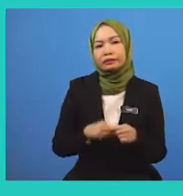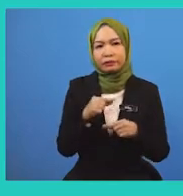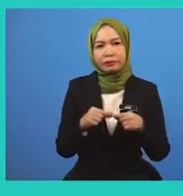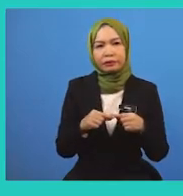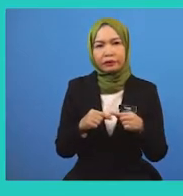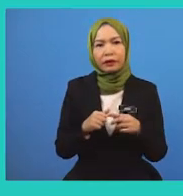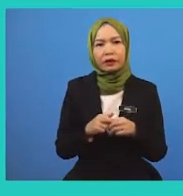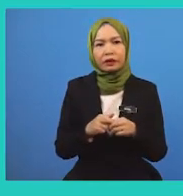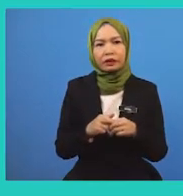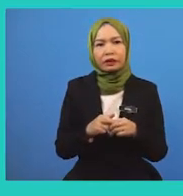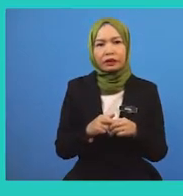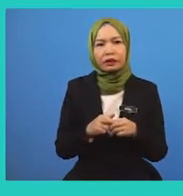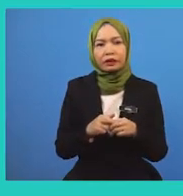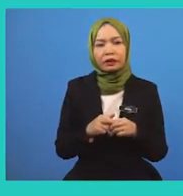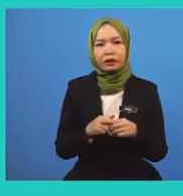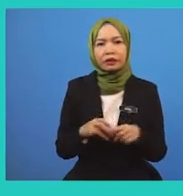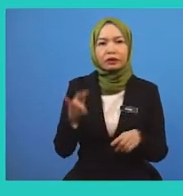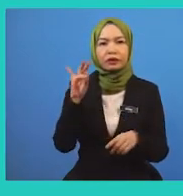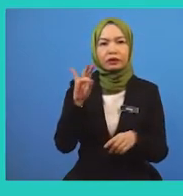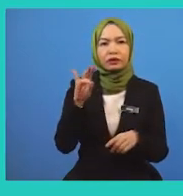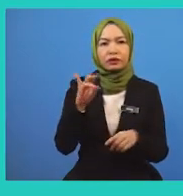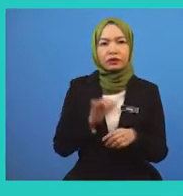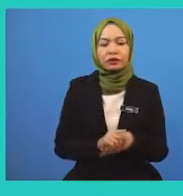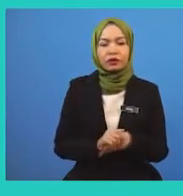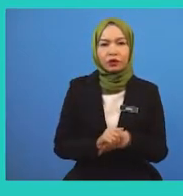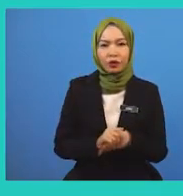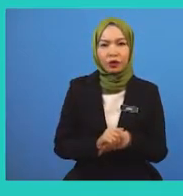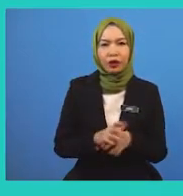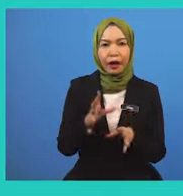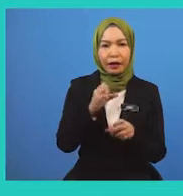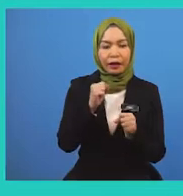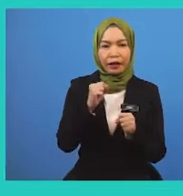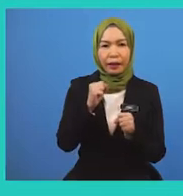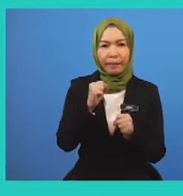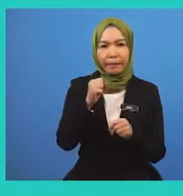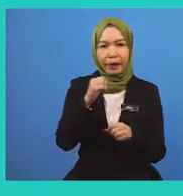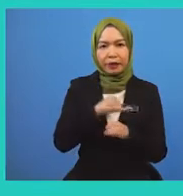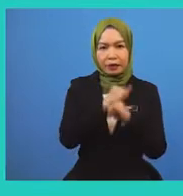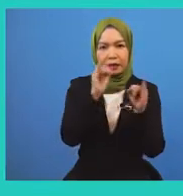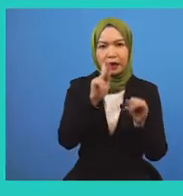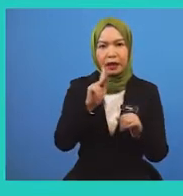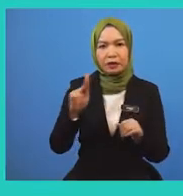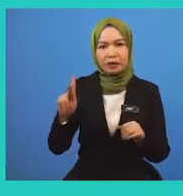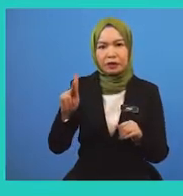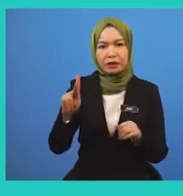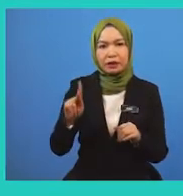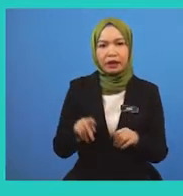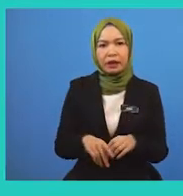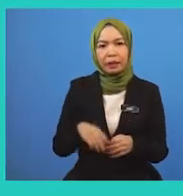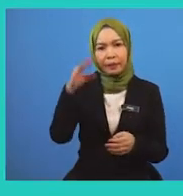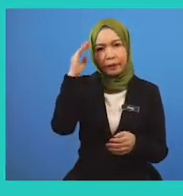Dan yang ketujuh, murid-murid sepatutnya dapat menghuraikan aplikasi